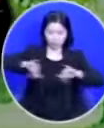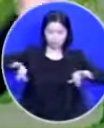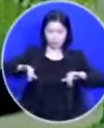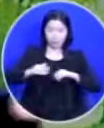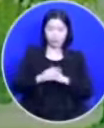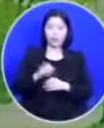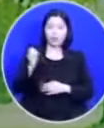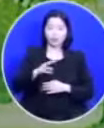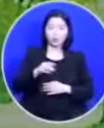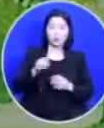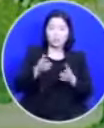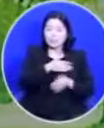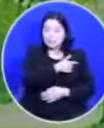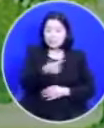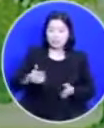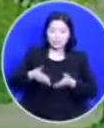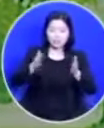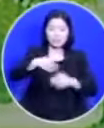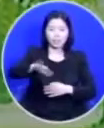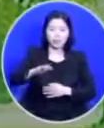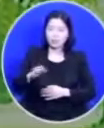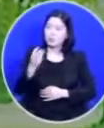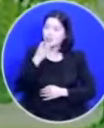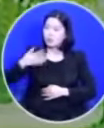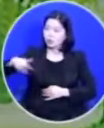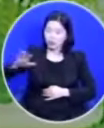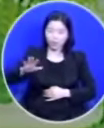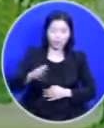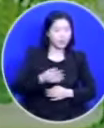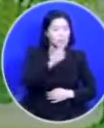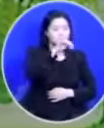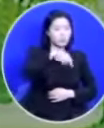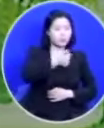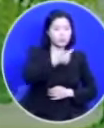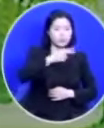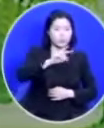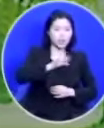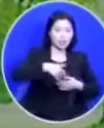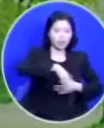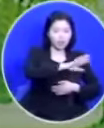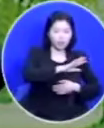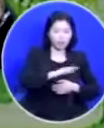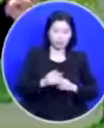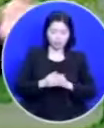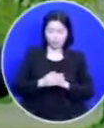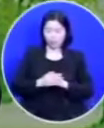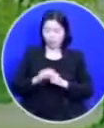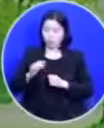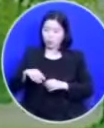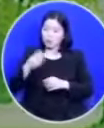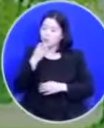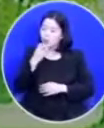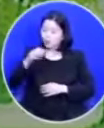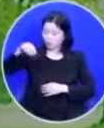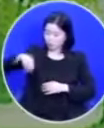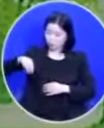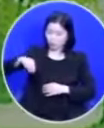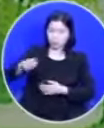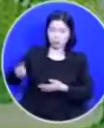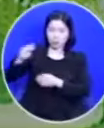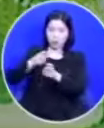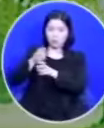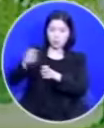사랑하고 분당 하는 사람하고 금방 갈라집니다 서울 가는 사람은 이쪽 편에서 벗이다 고 분담하는 삶은 건너가 스탄